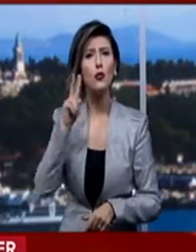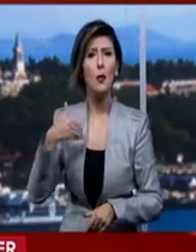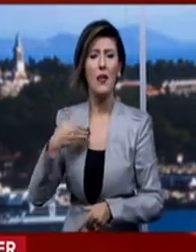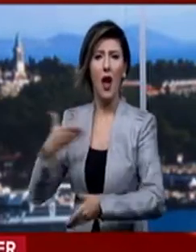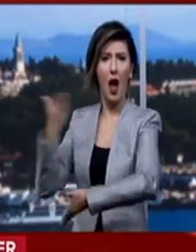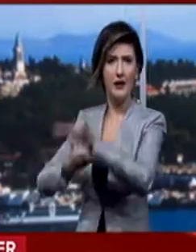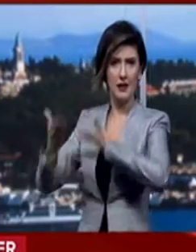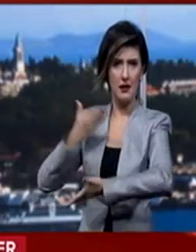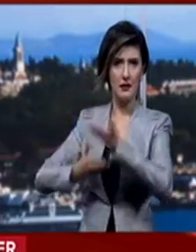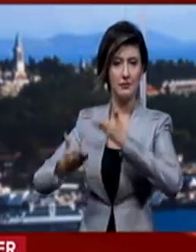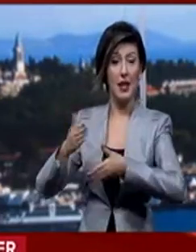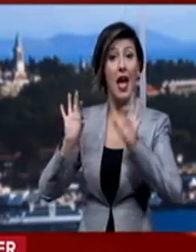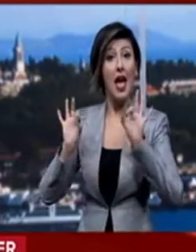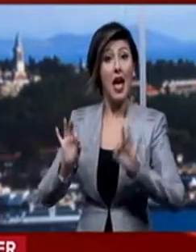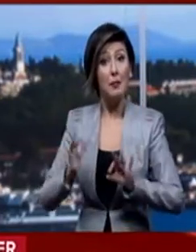bana aktardı.